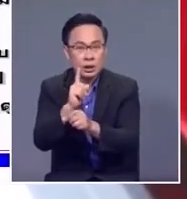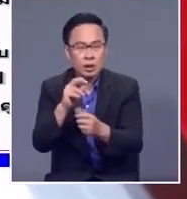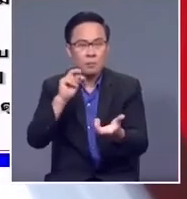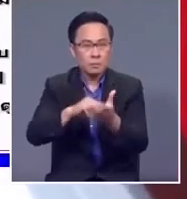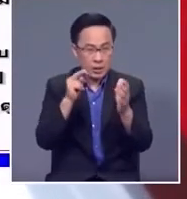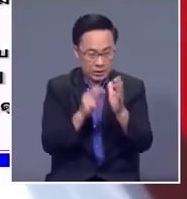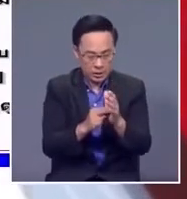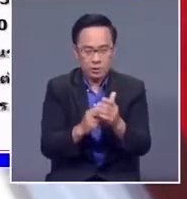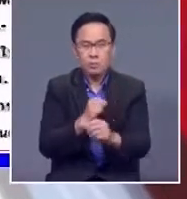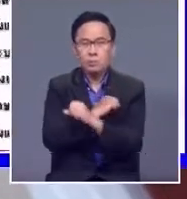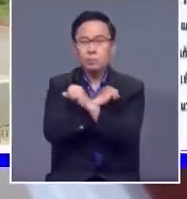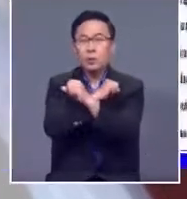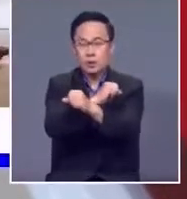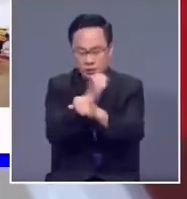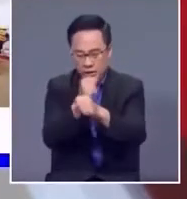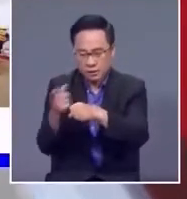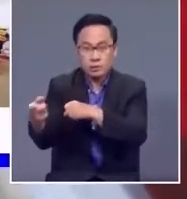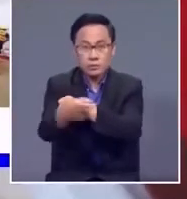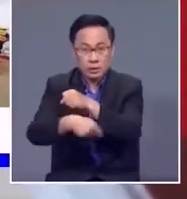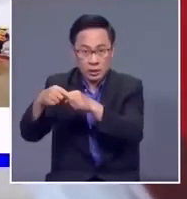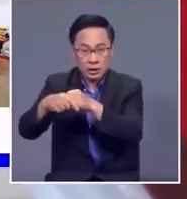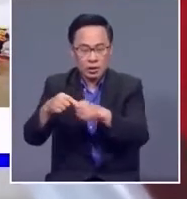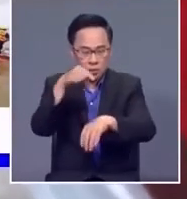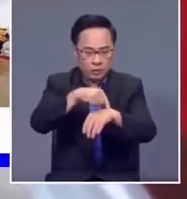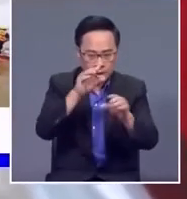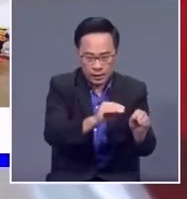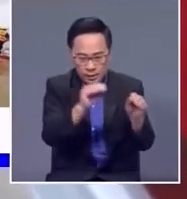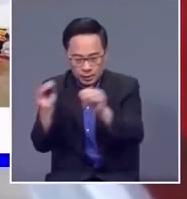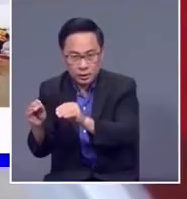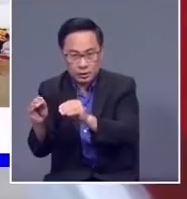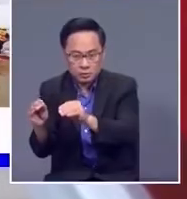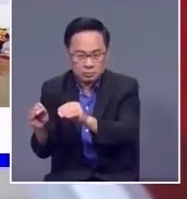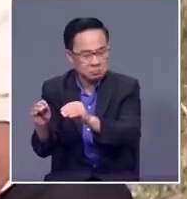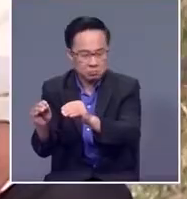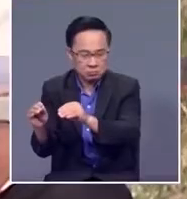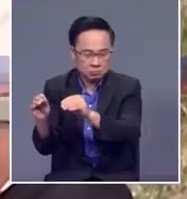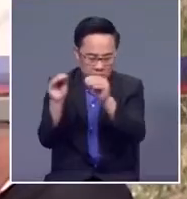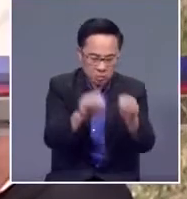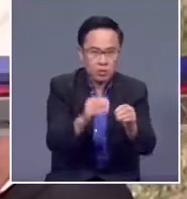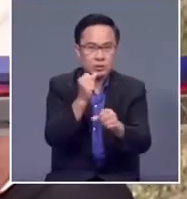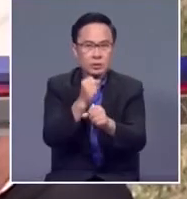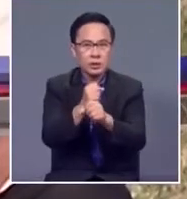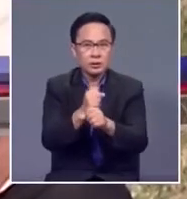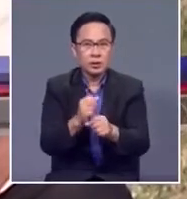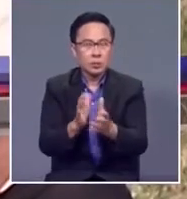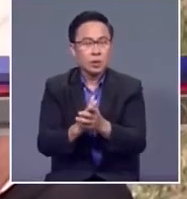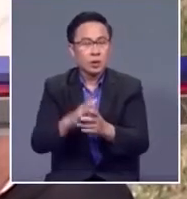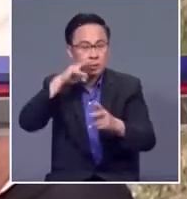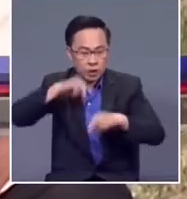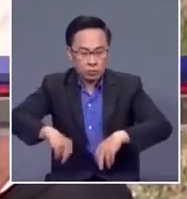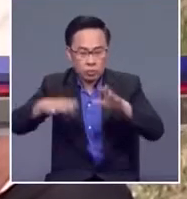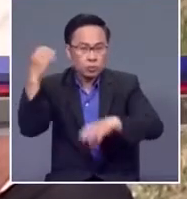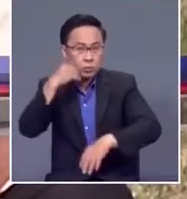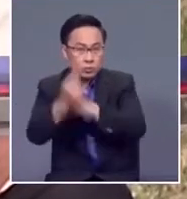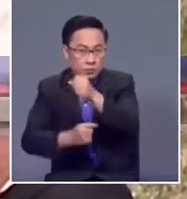เกษตรคือทำนาเนี่ยครับเพื่อให้ไวขึ้นนะครับเพราะยังไงน้ำก็ต้องท่วมอยู่แล้วก็